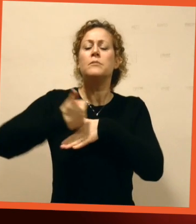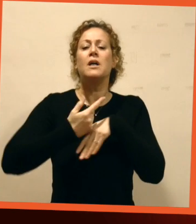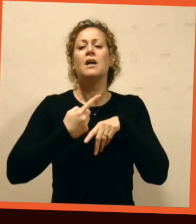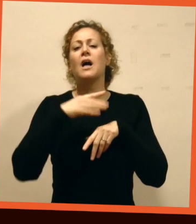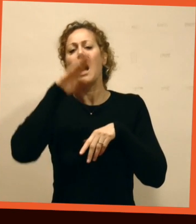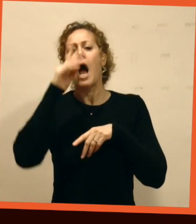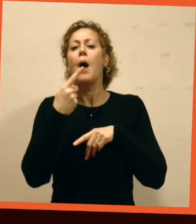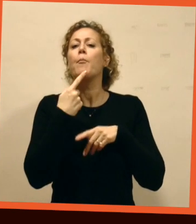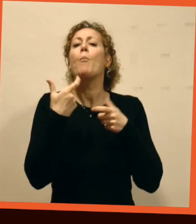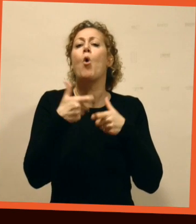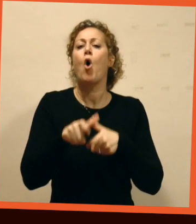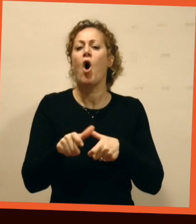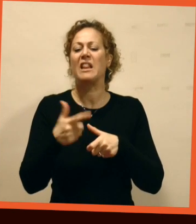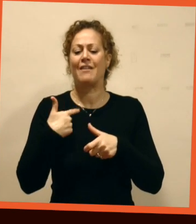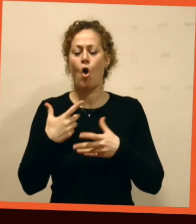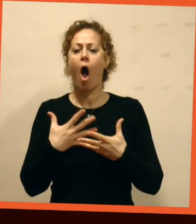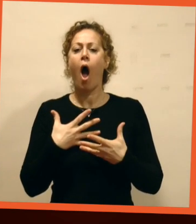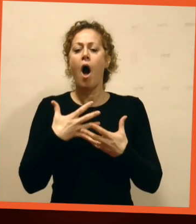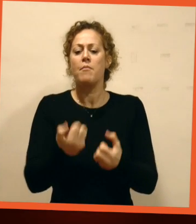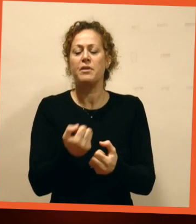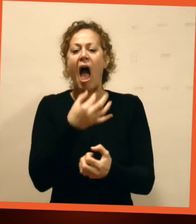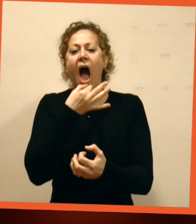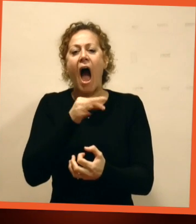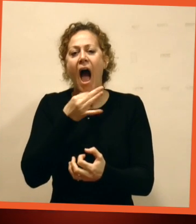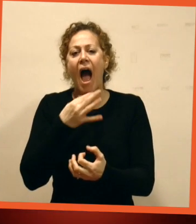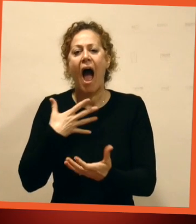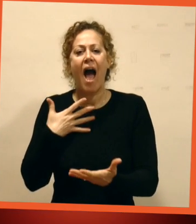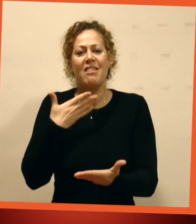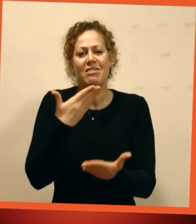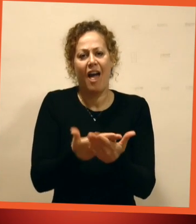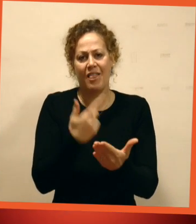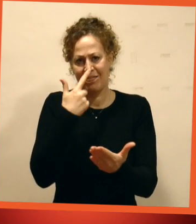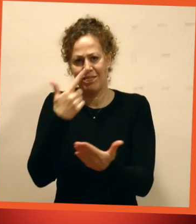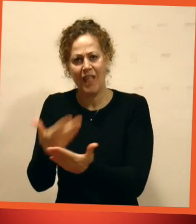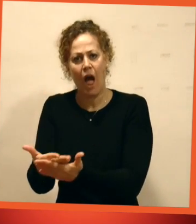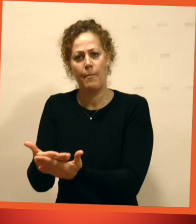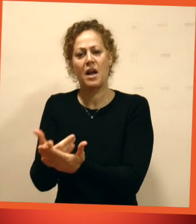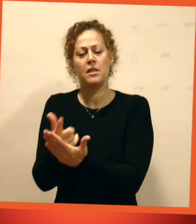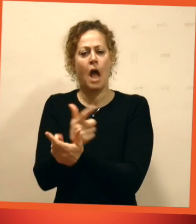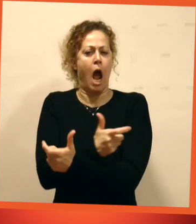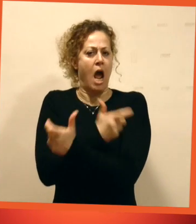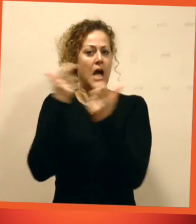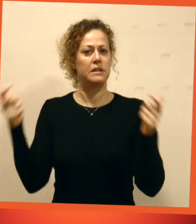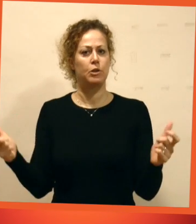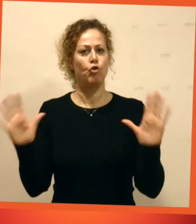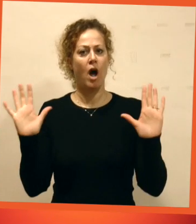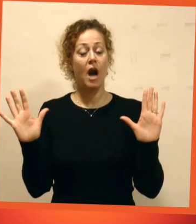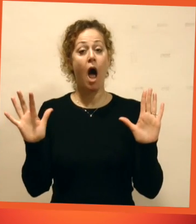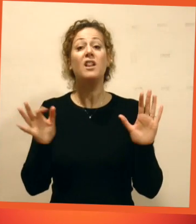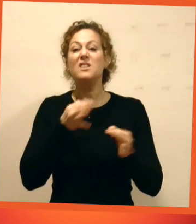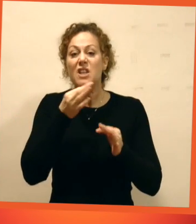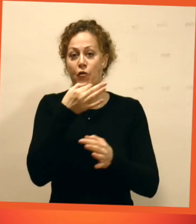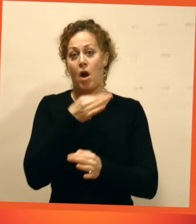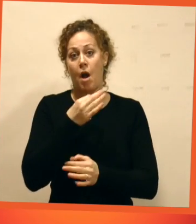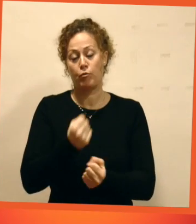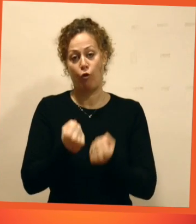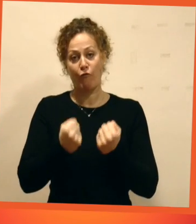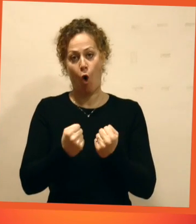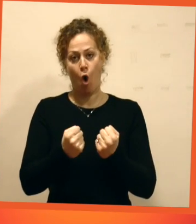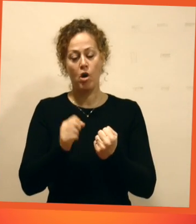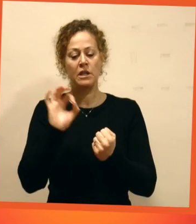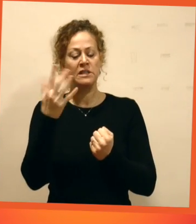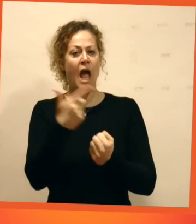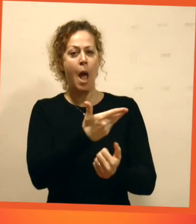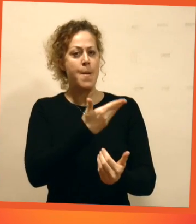adattabilità estrema. Cosa vuol dire? Che nel momento in cui ha bisogno di adattarsi, perché magari manca qualcosa, trova